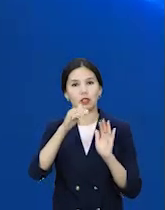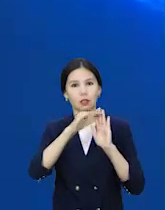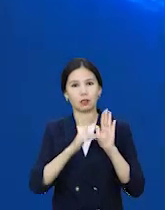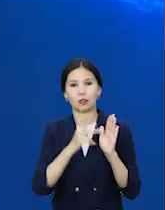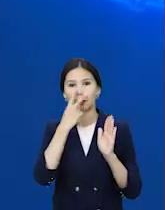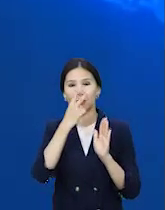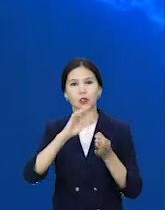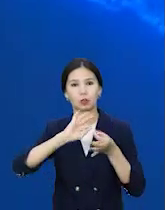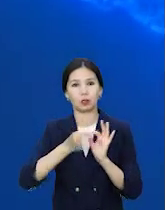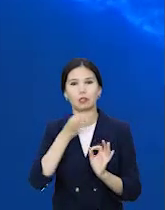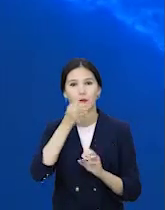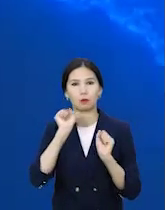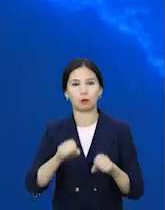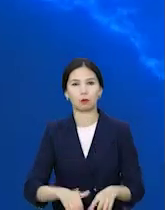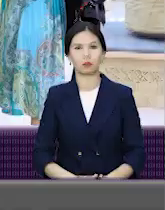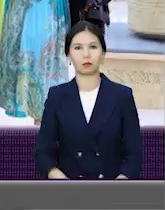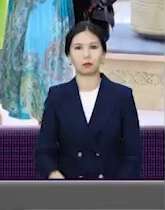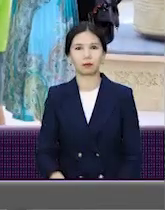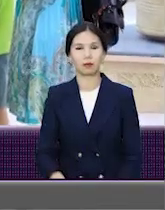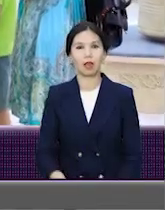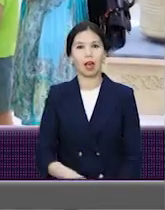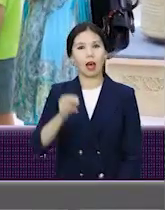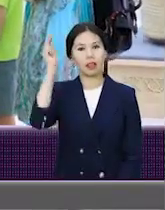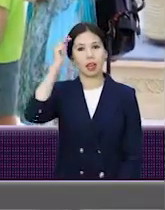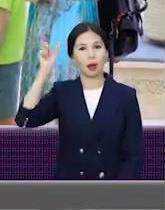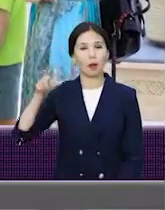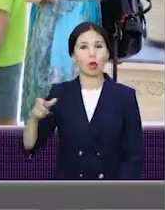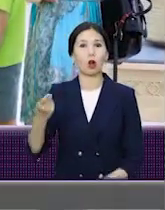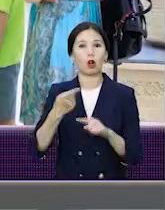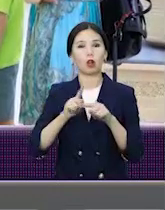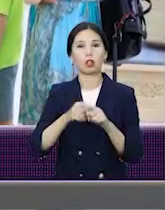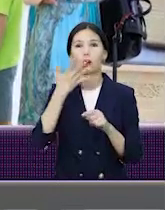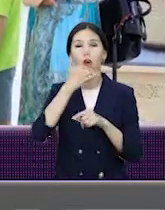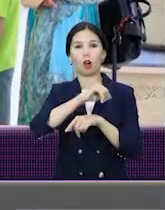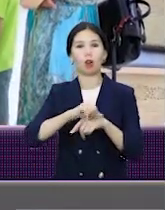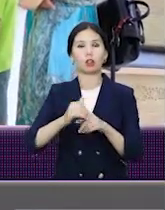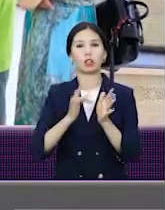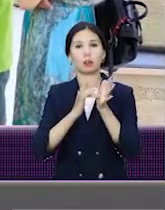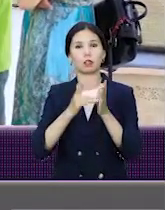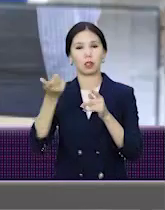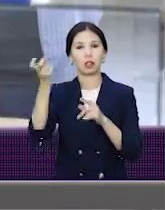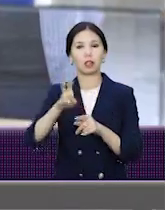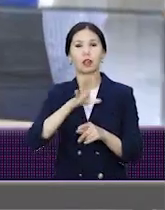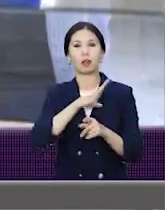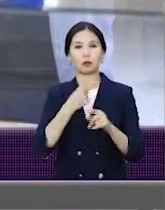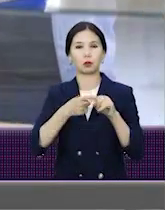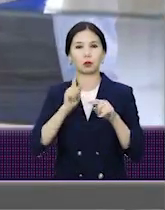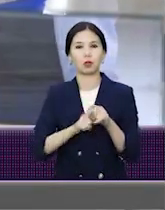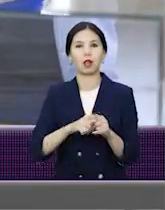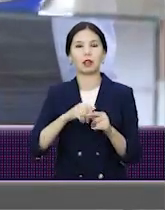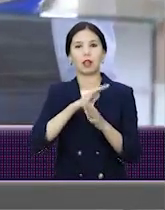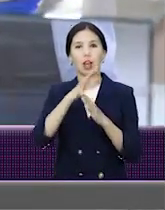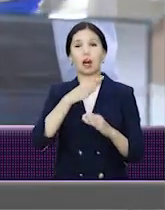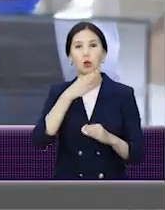lavhada to'laqonli ma'lumotga ega bo'lasiz. Talaba yoshlar, mahalliy va xorijlik mehmonlar bilan gavjum muzey ekspozitsiyasining tashkil